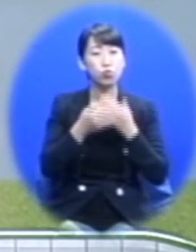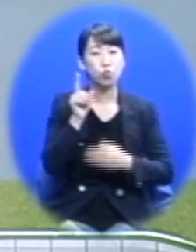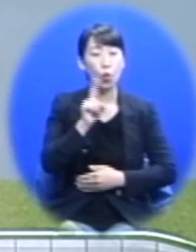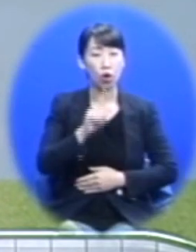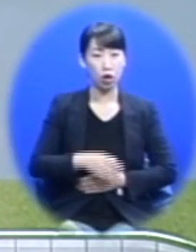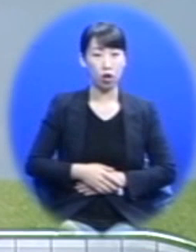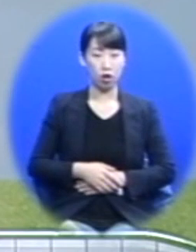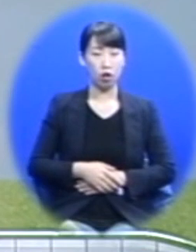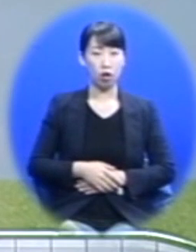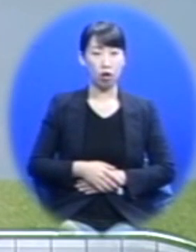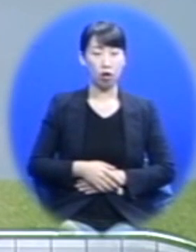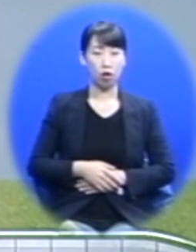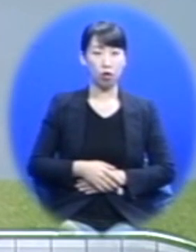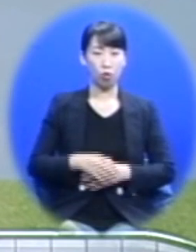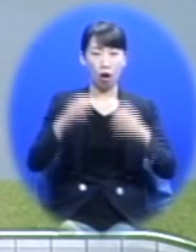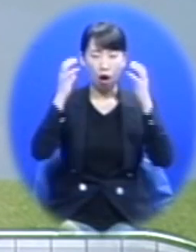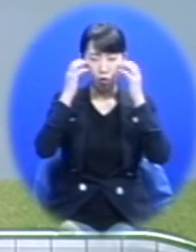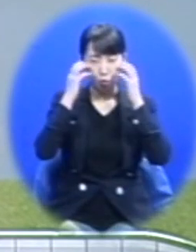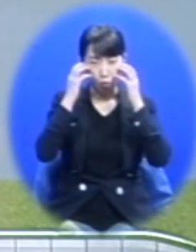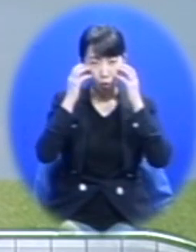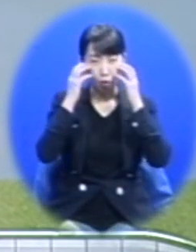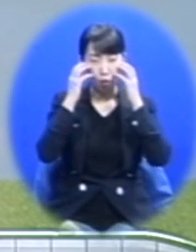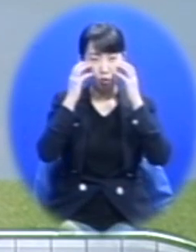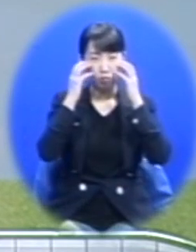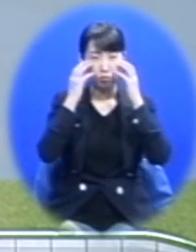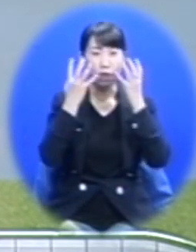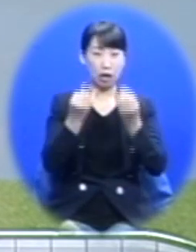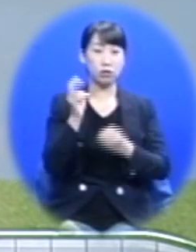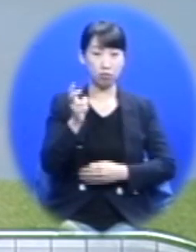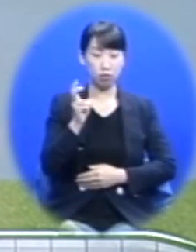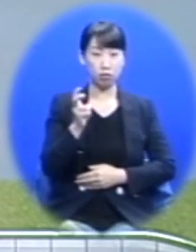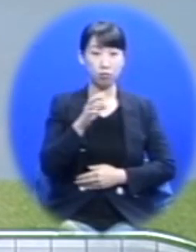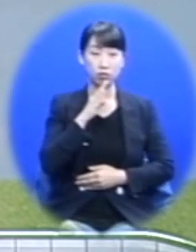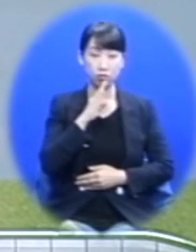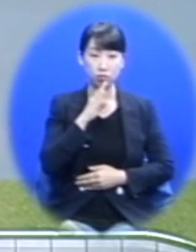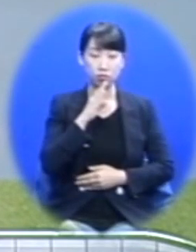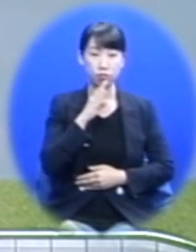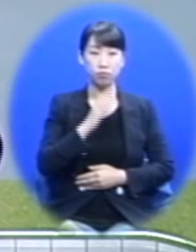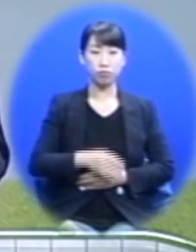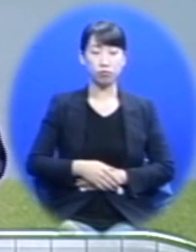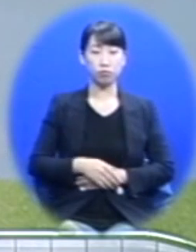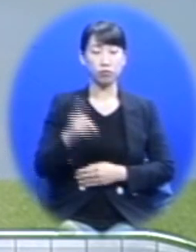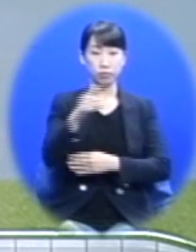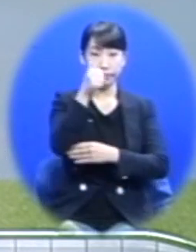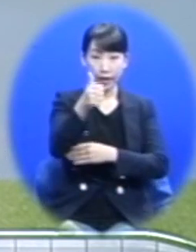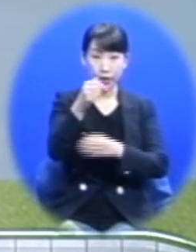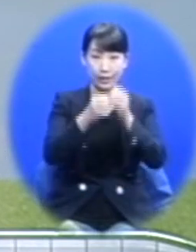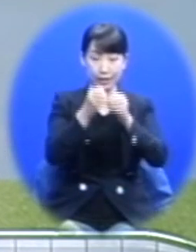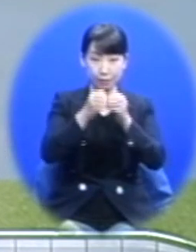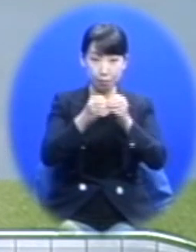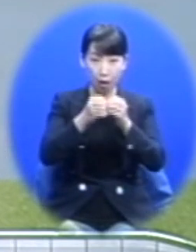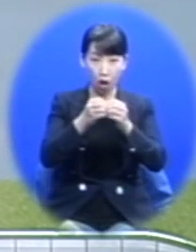얼마나 그 일로 인해서 고통스러웠을까? 충분히 상상할 수가 있죠. 그렇죠? 다윗의 이 시편에 보면은